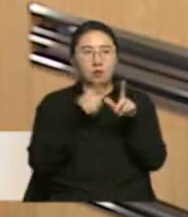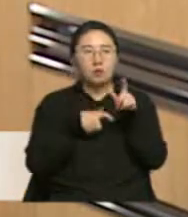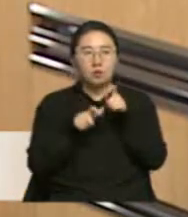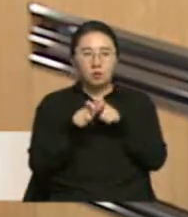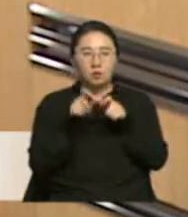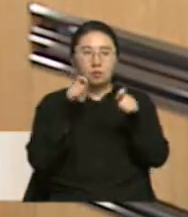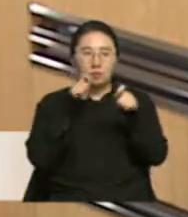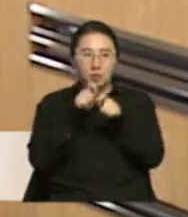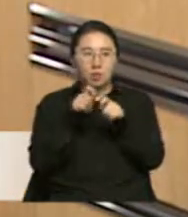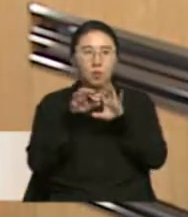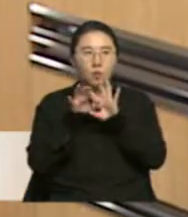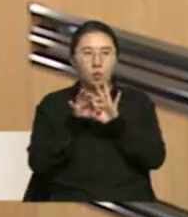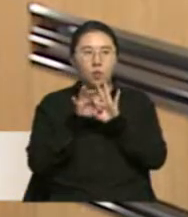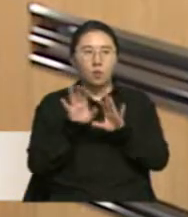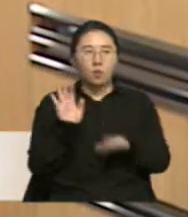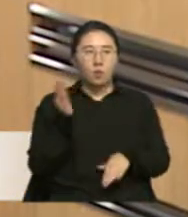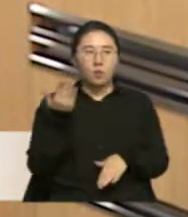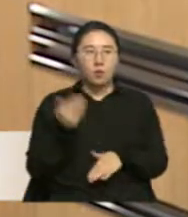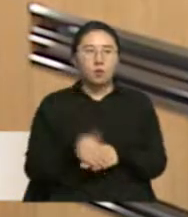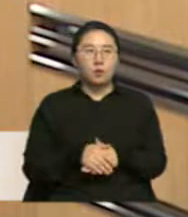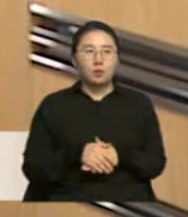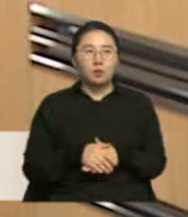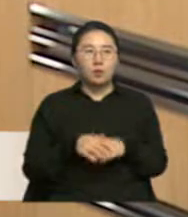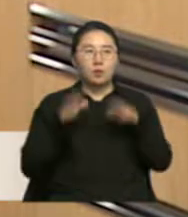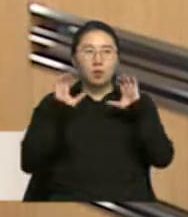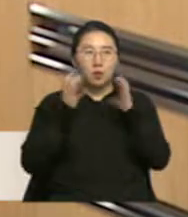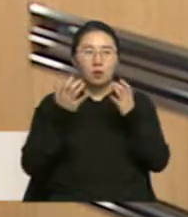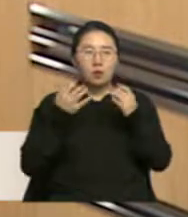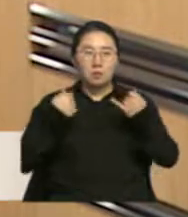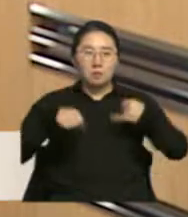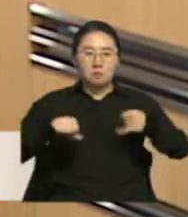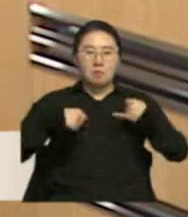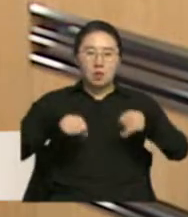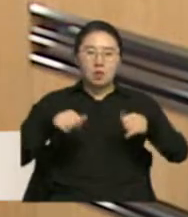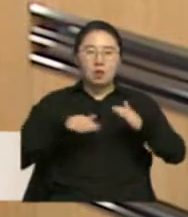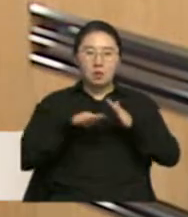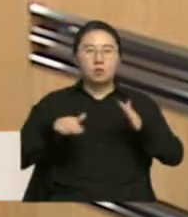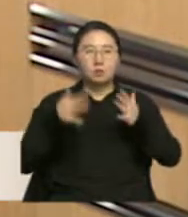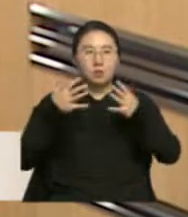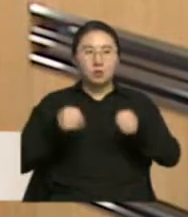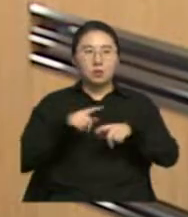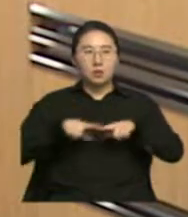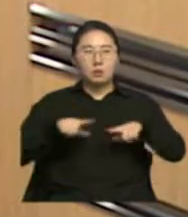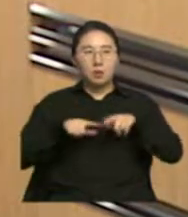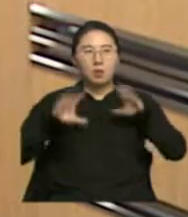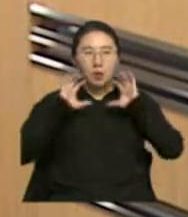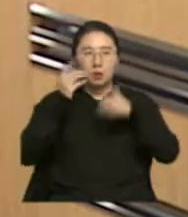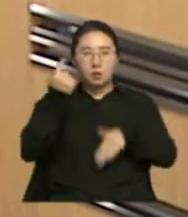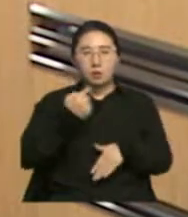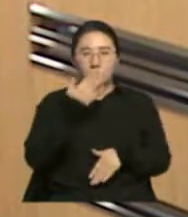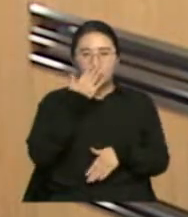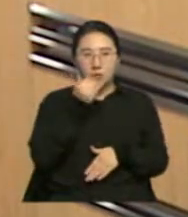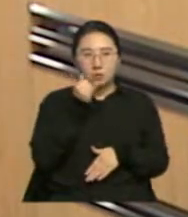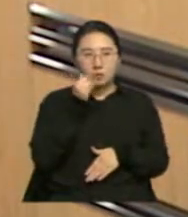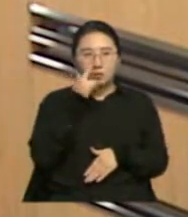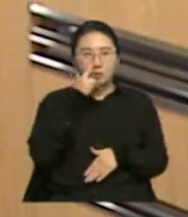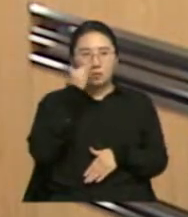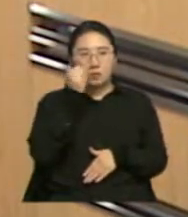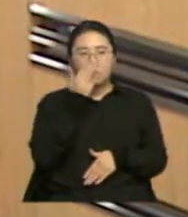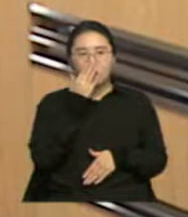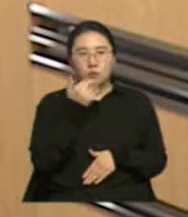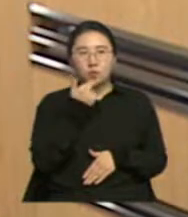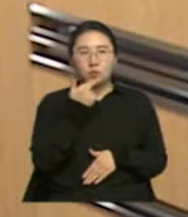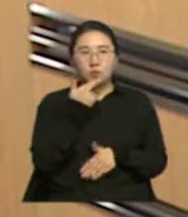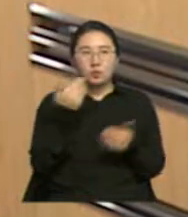더 긴밀한 관계가 될것 같고, 또 아이들이 이제 맞벌이 가정이 생각보다 많잖아요. 일반 가정 아이들도 올수 있지만, 그래서 부모님들이 할